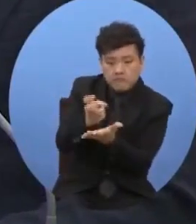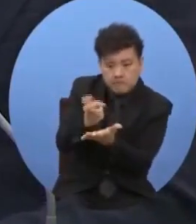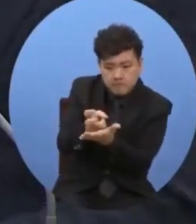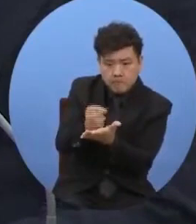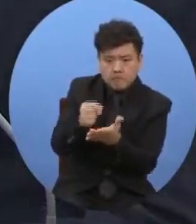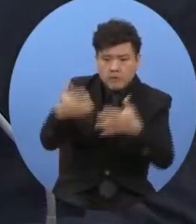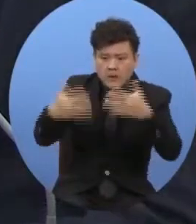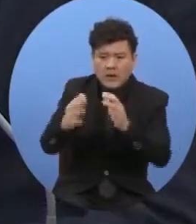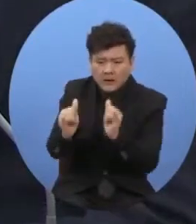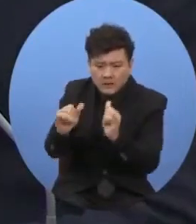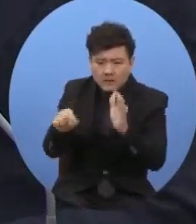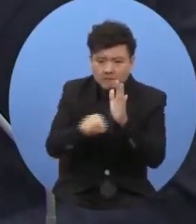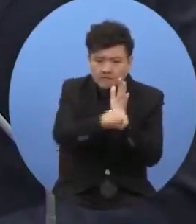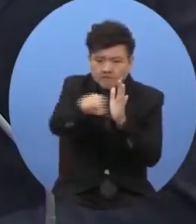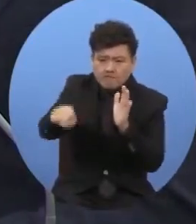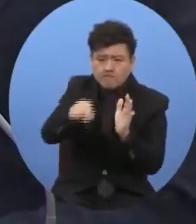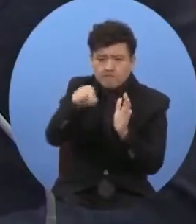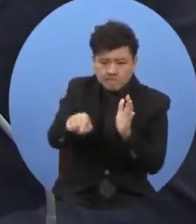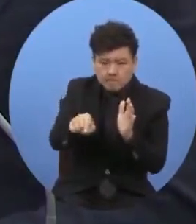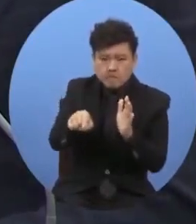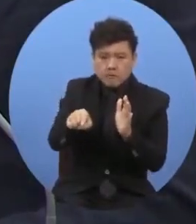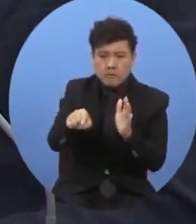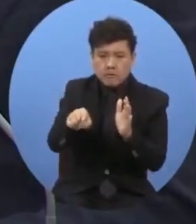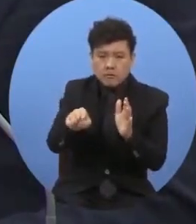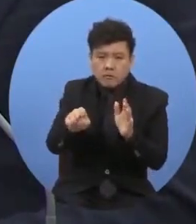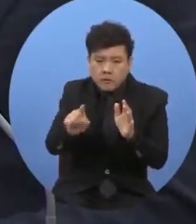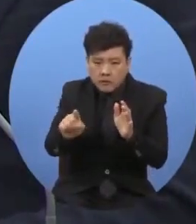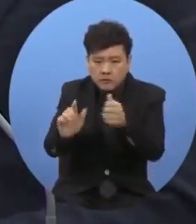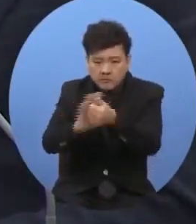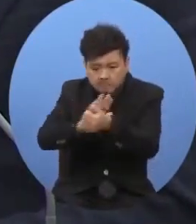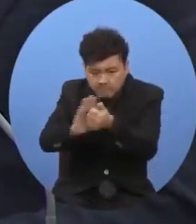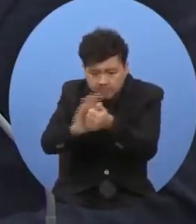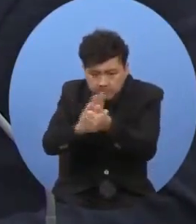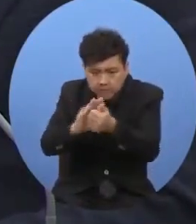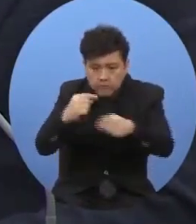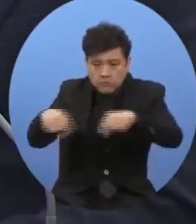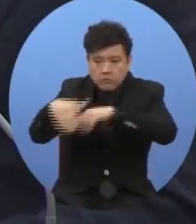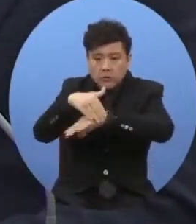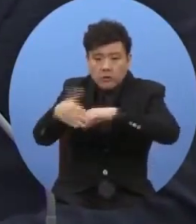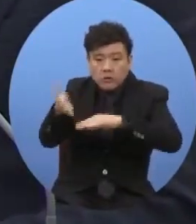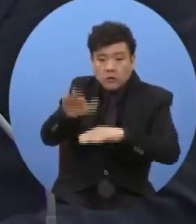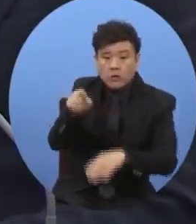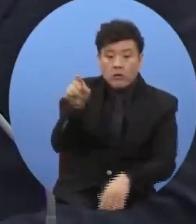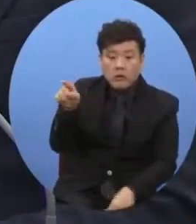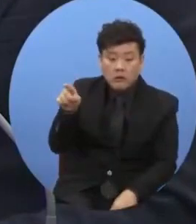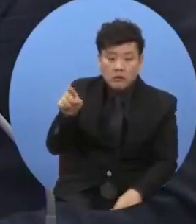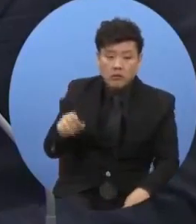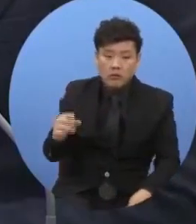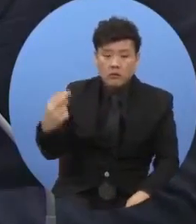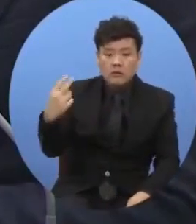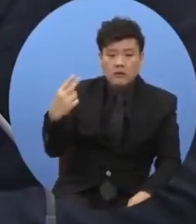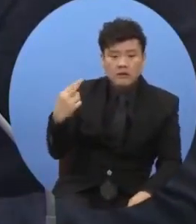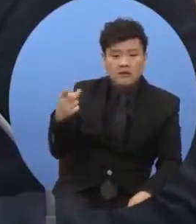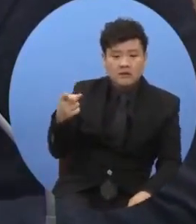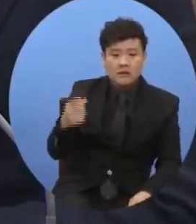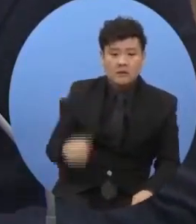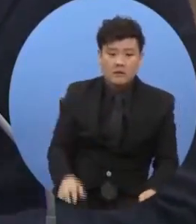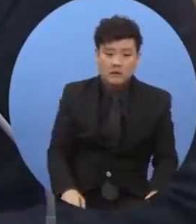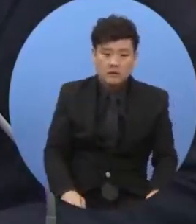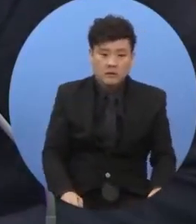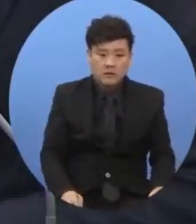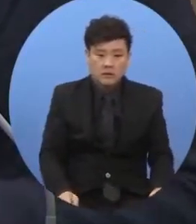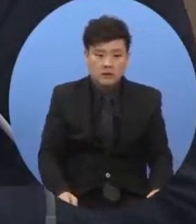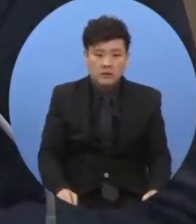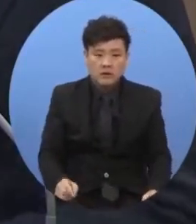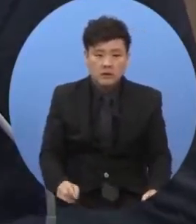이 약자들을 우대하는 정책을 크게 한 겁니다. 근데 이제 이범 씨는 그 지적을 지금 하고 있는 네, 겁니다.